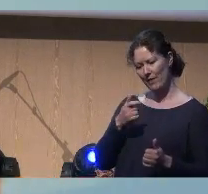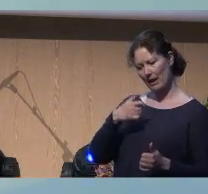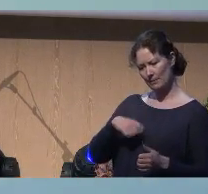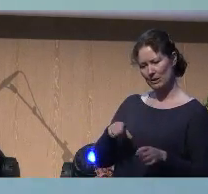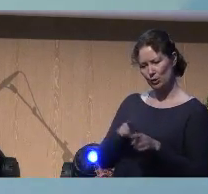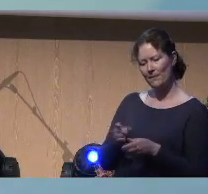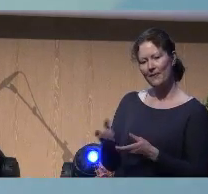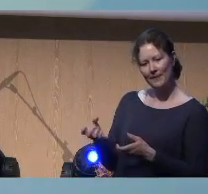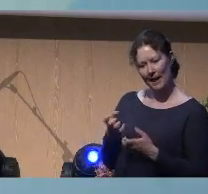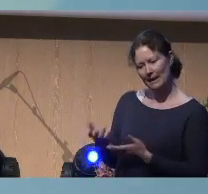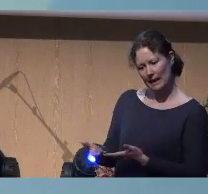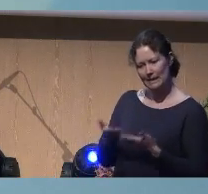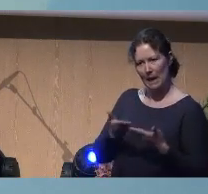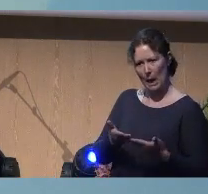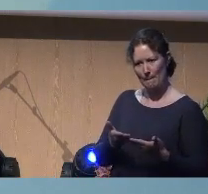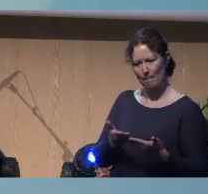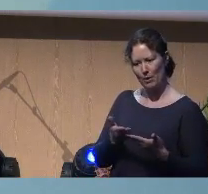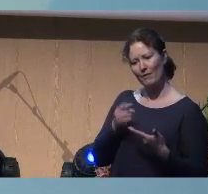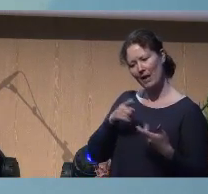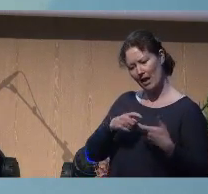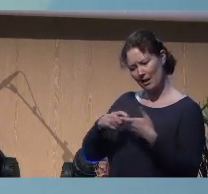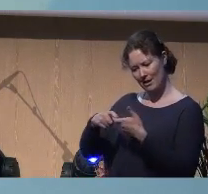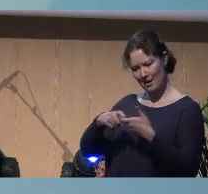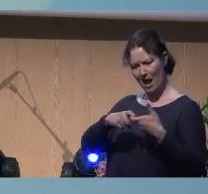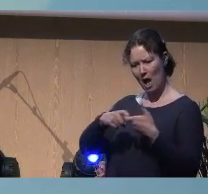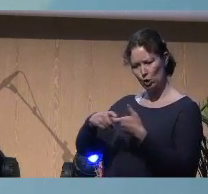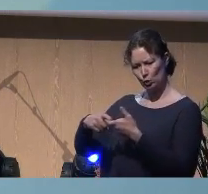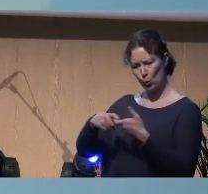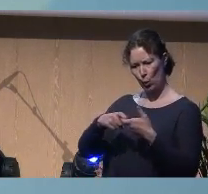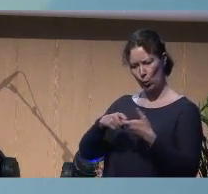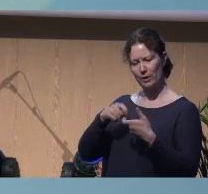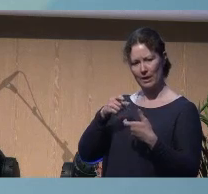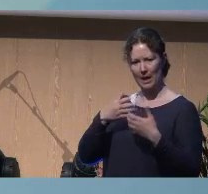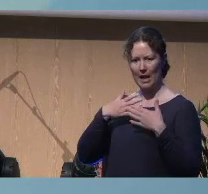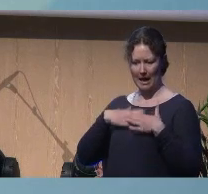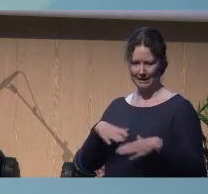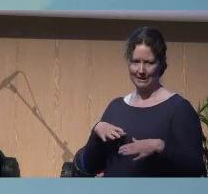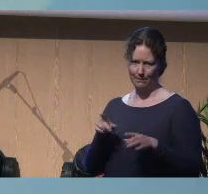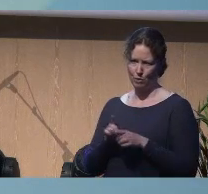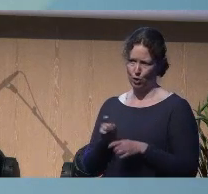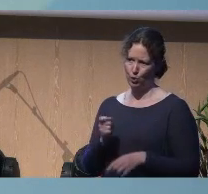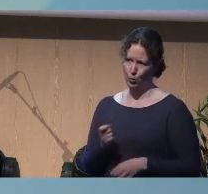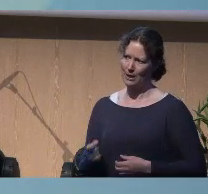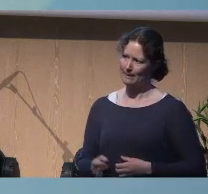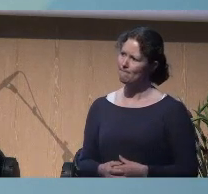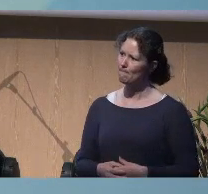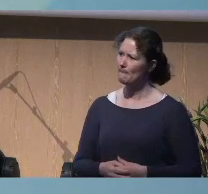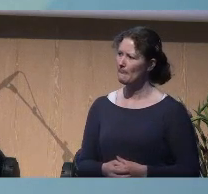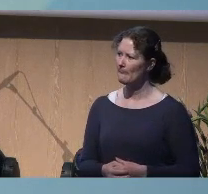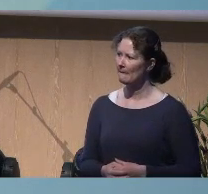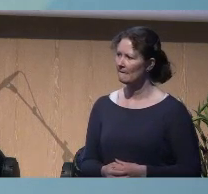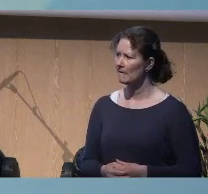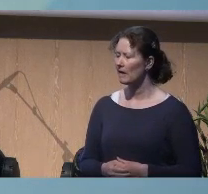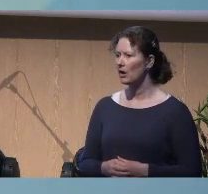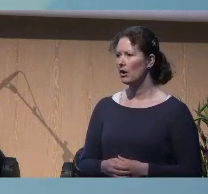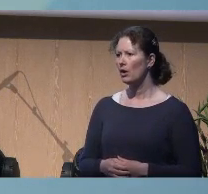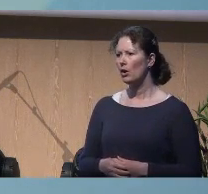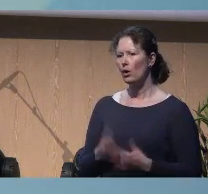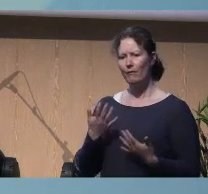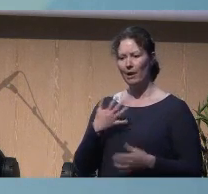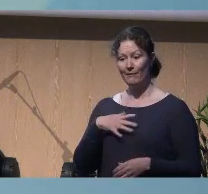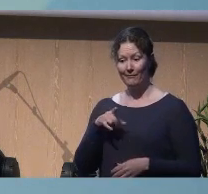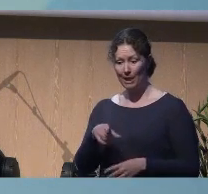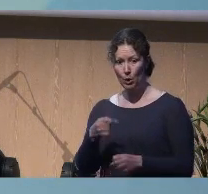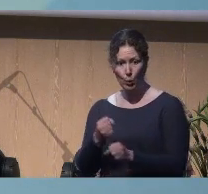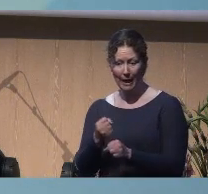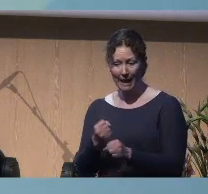får hjelp. For det i relasjonen helse blir til. Og hva vil du egentlig?